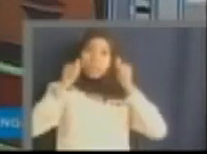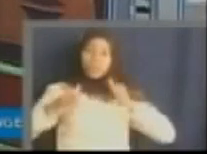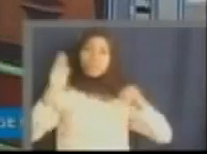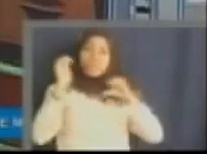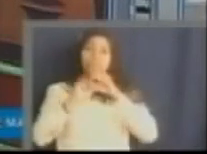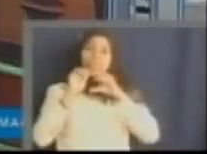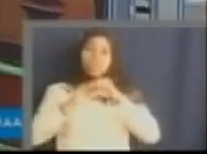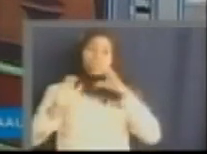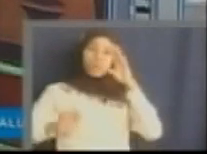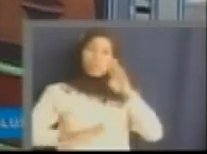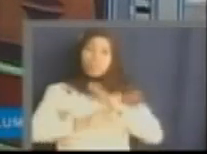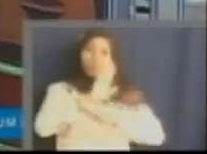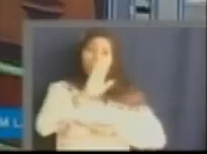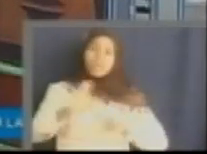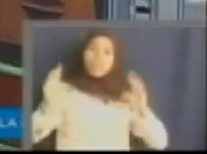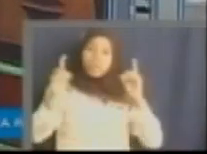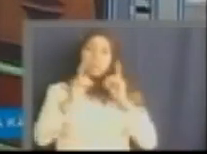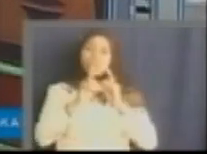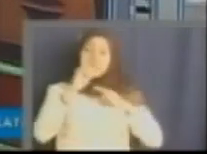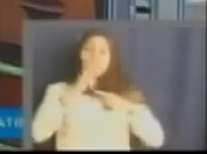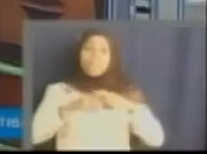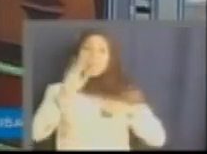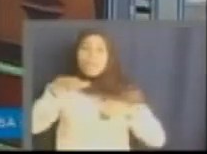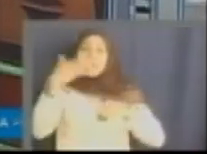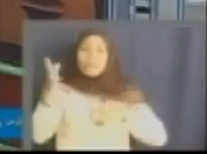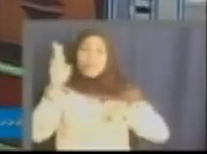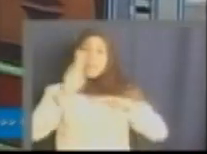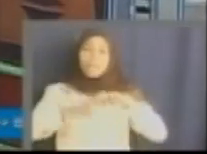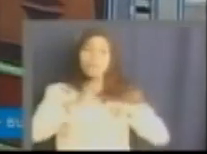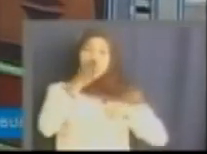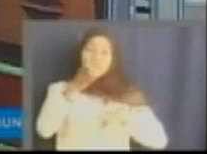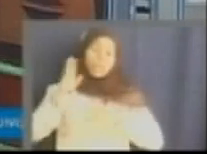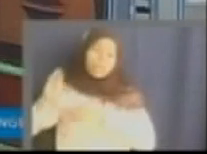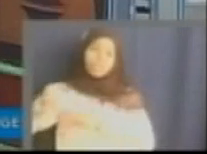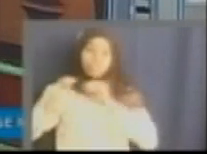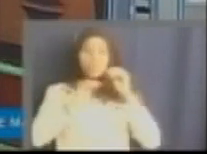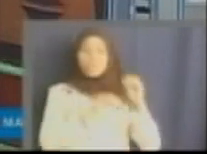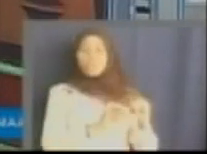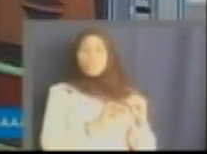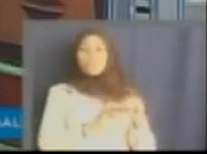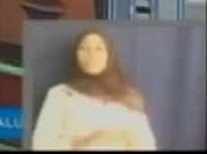yake wakutane mara baada ya kikao hichi kuahirishwa.